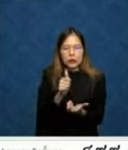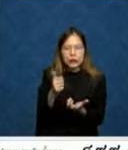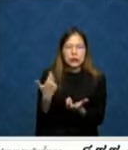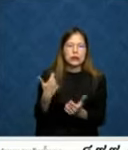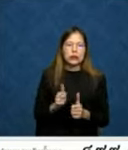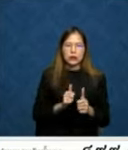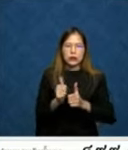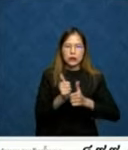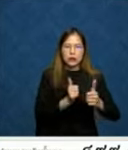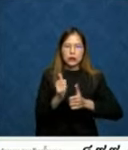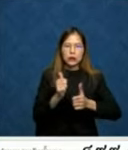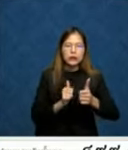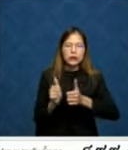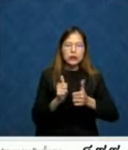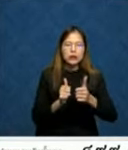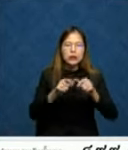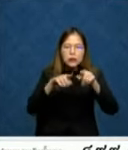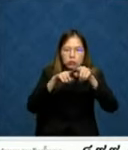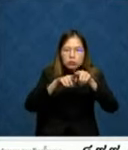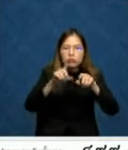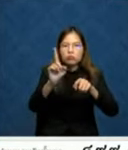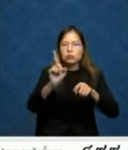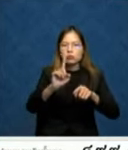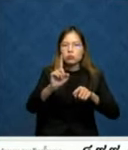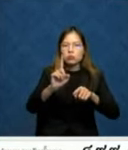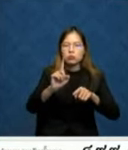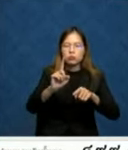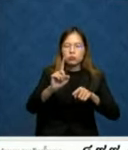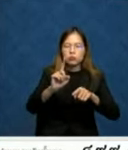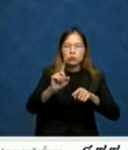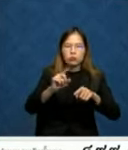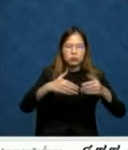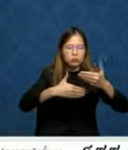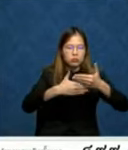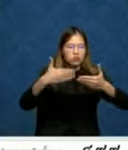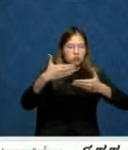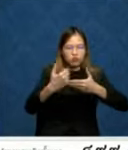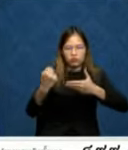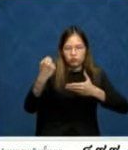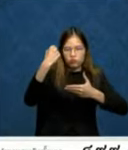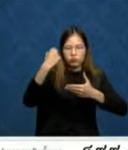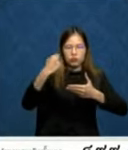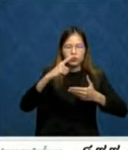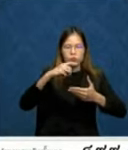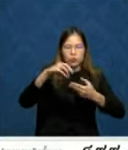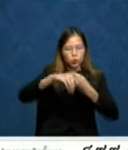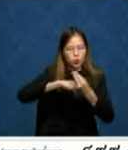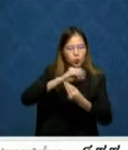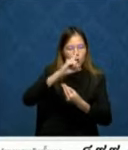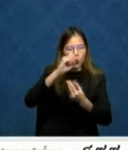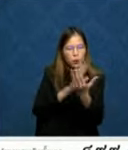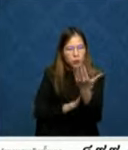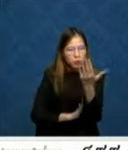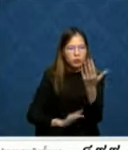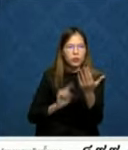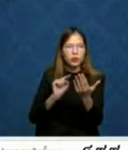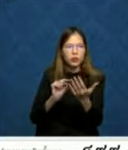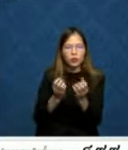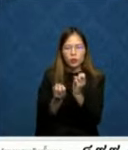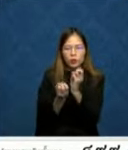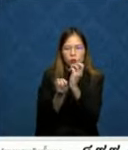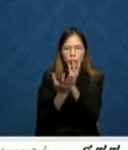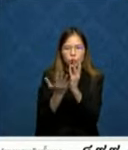ข่งขันจะเป็นเสมือนผนังทองแดงกำแพงเหล็กให้ธุรกิจไทยสามารถยืนพิงได้ในเวลาที่กระแสการแ